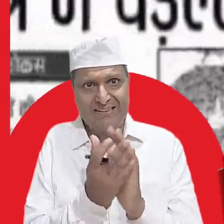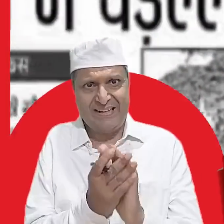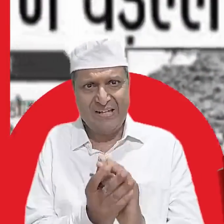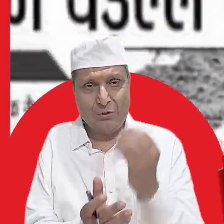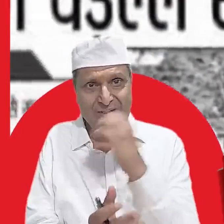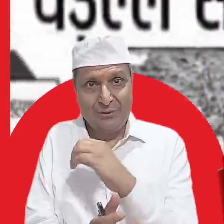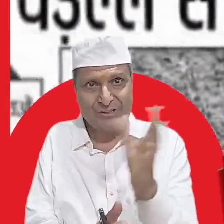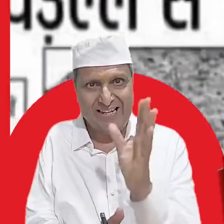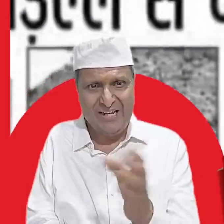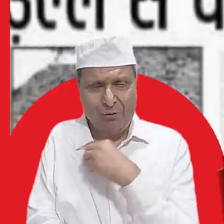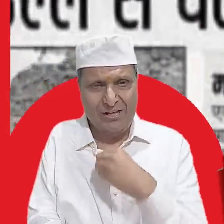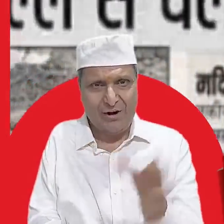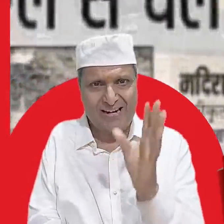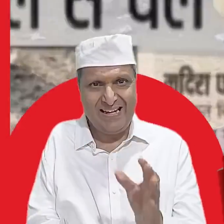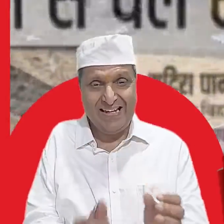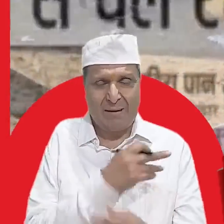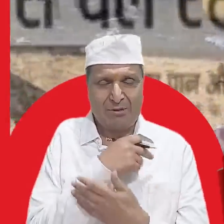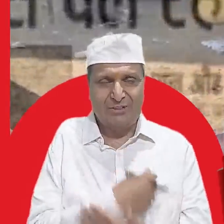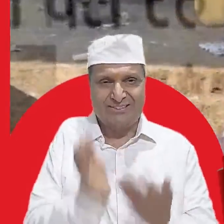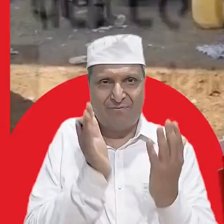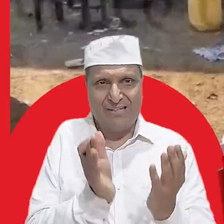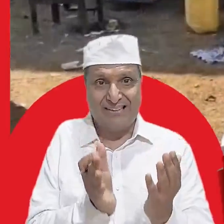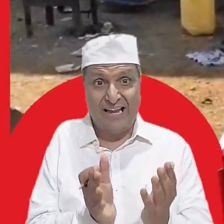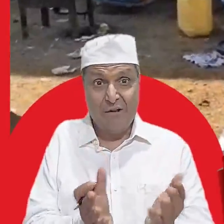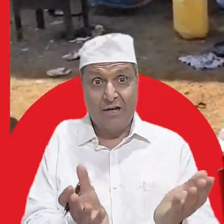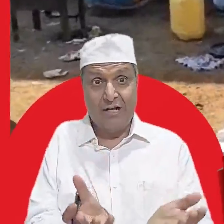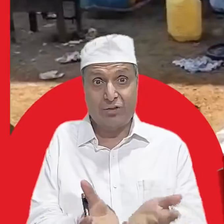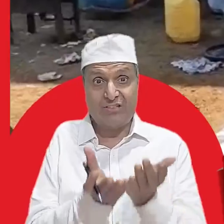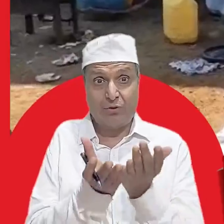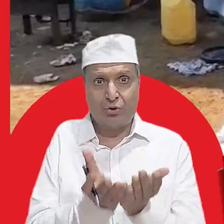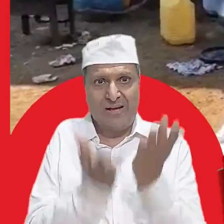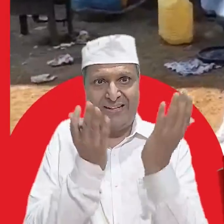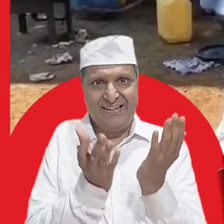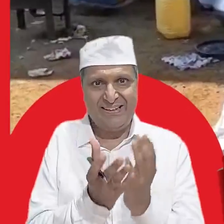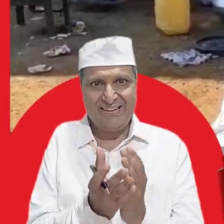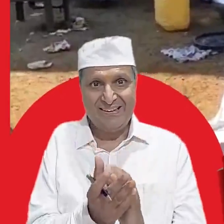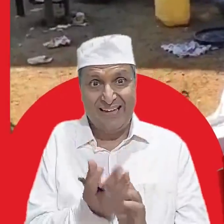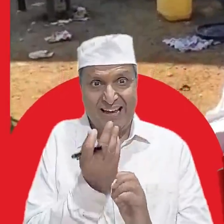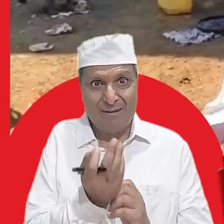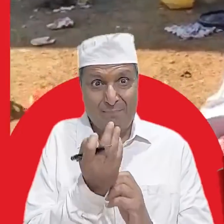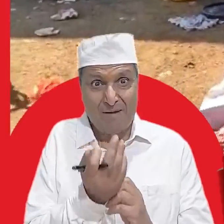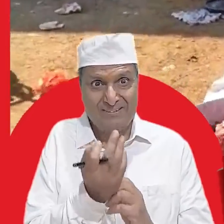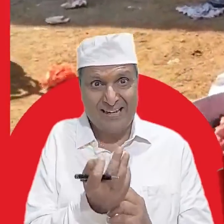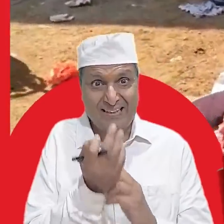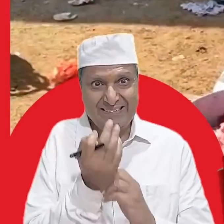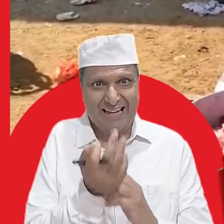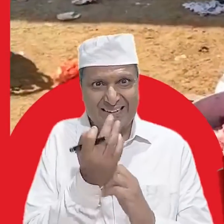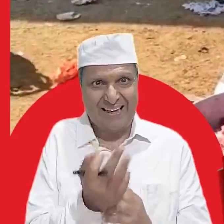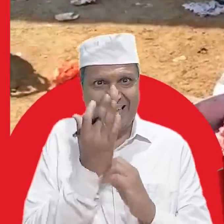भगा देते हैं, कोई दोष नहीं, कोई रिकॉर्ड नहीं, सब कुछ साफ हो जाता है। अरे यहां तो कैसे कुछ हुआ ही नहीं, ये हमारी